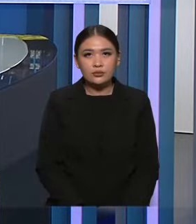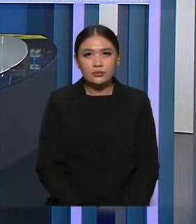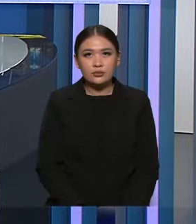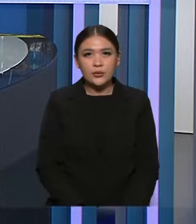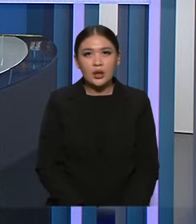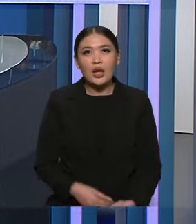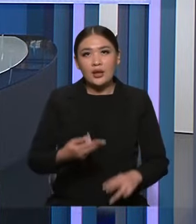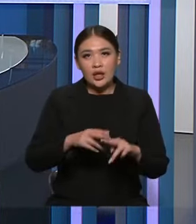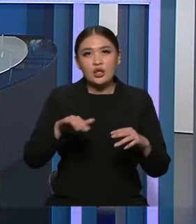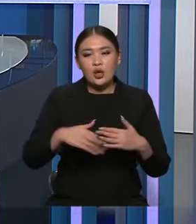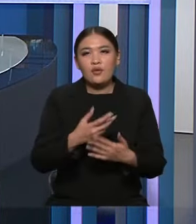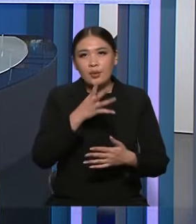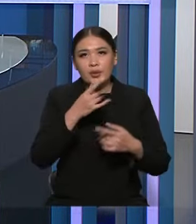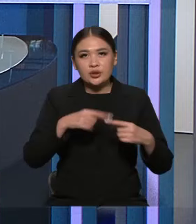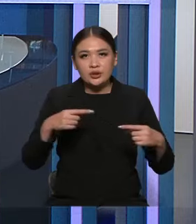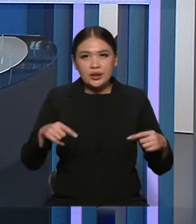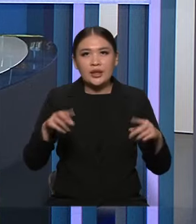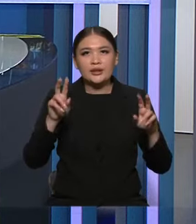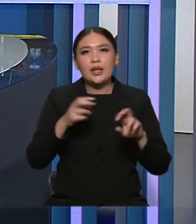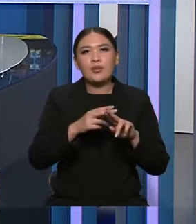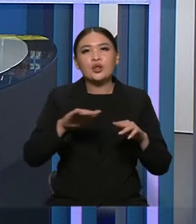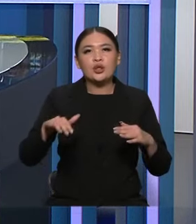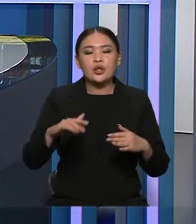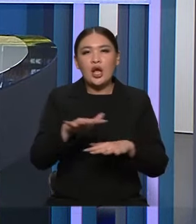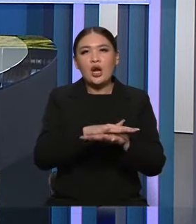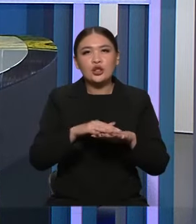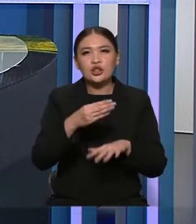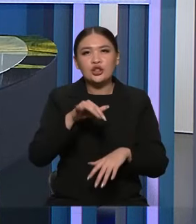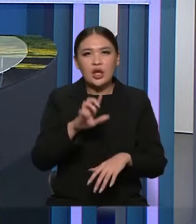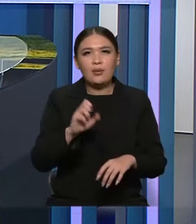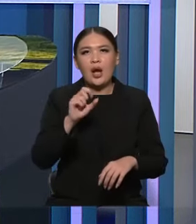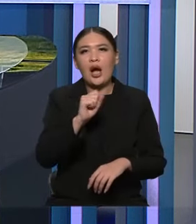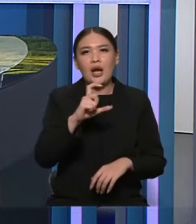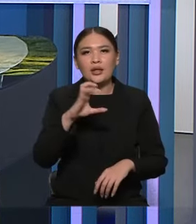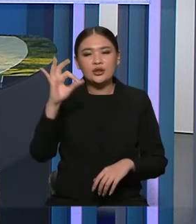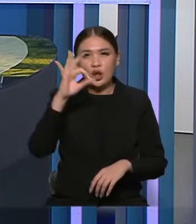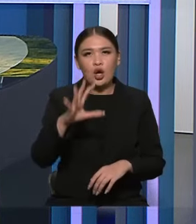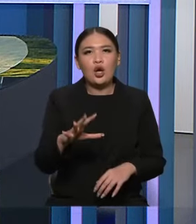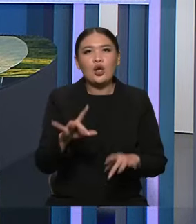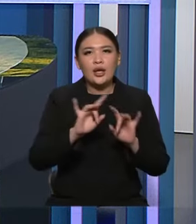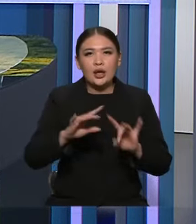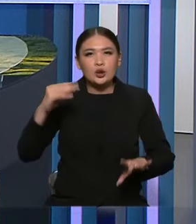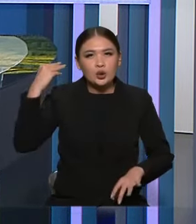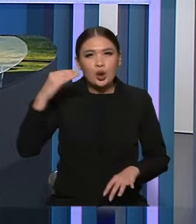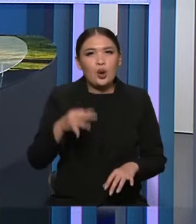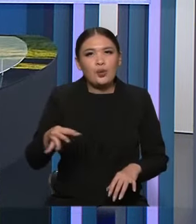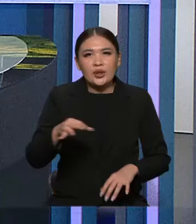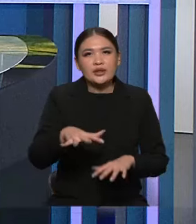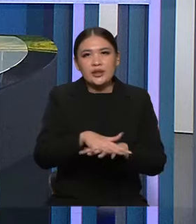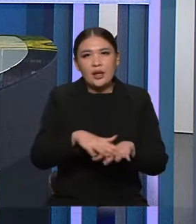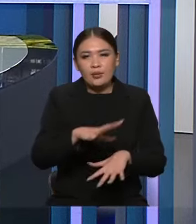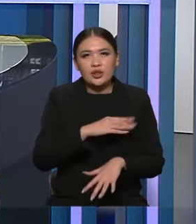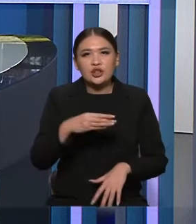Это новое время и к другим темам. Народный штаб за строительство АЭС провел встречу с жителями Туркестанской области. Напомню,